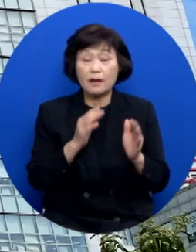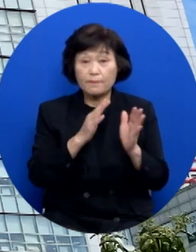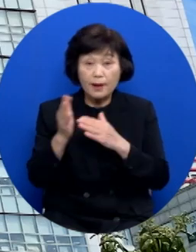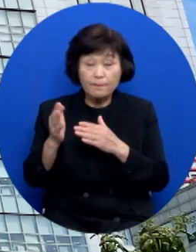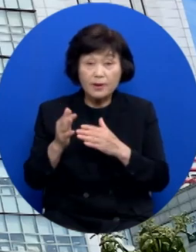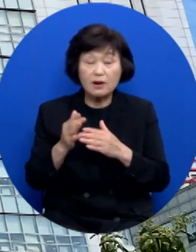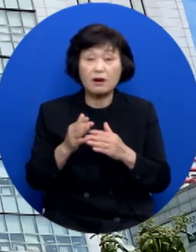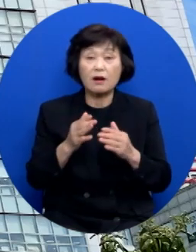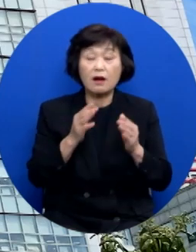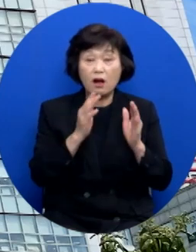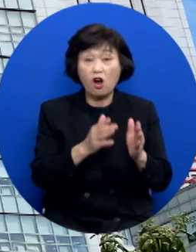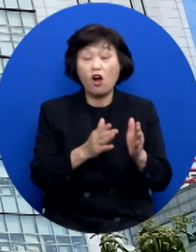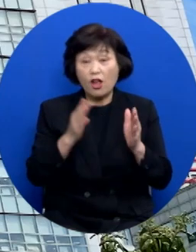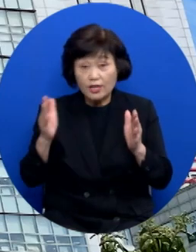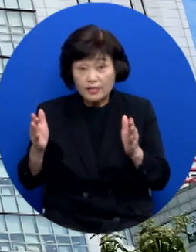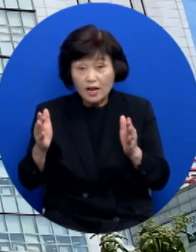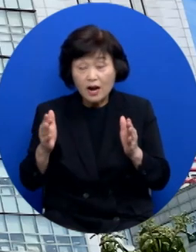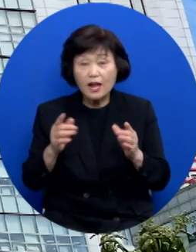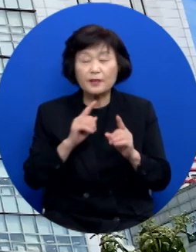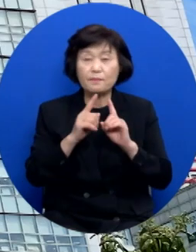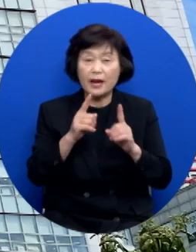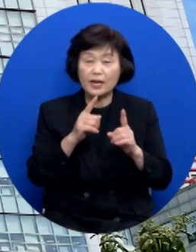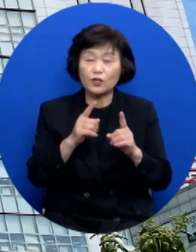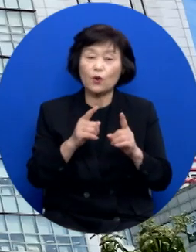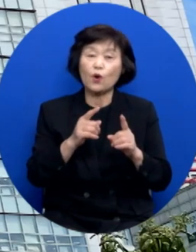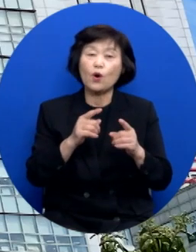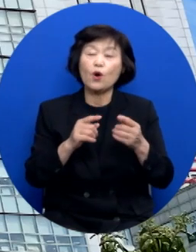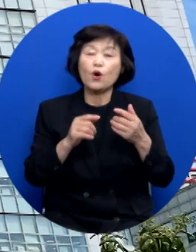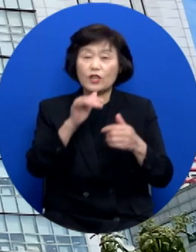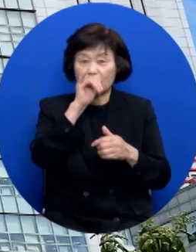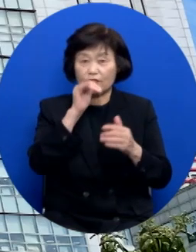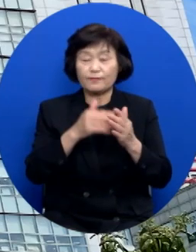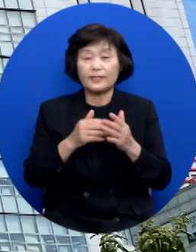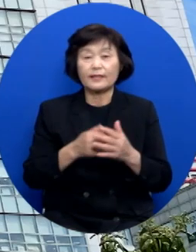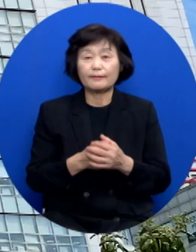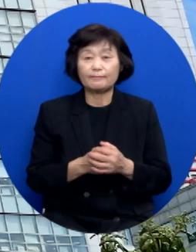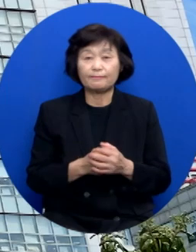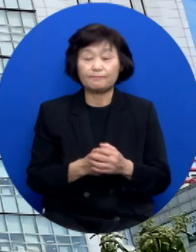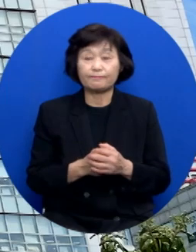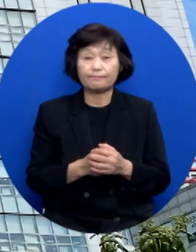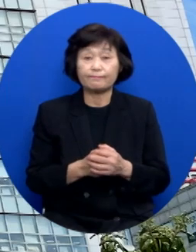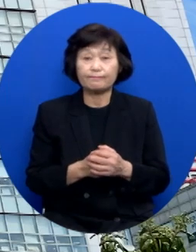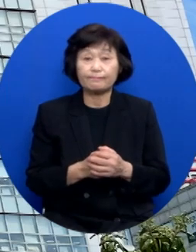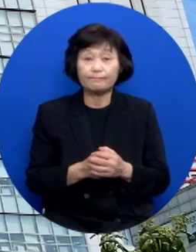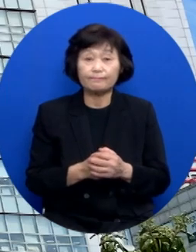목사의 정년을 연장해야 한다는 응답은 9%에 그친 것으로 조사됐습니다.